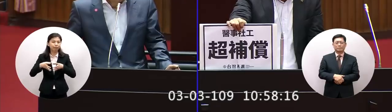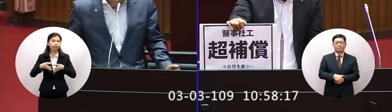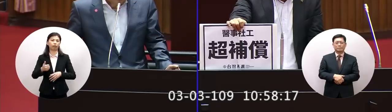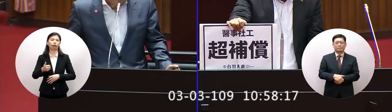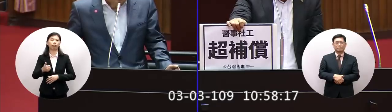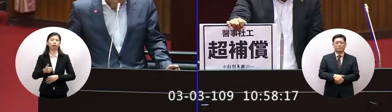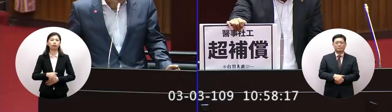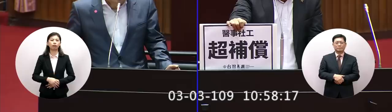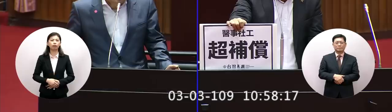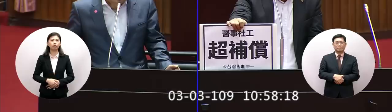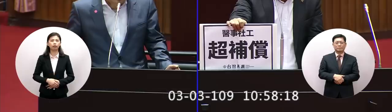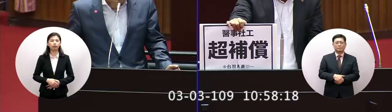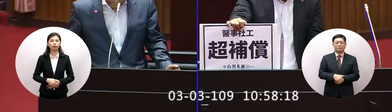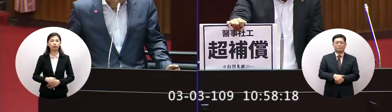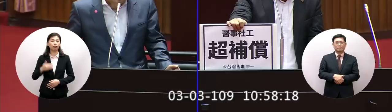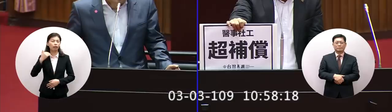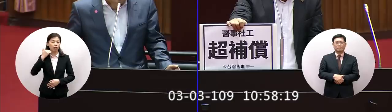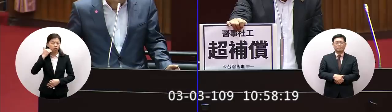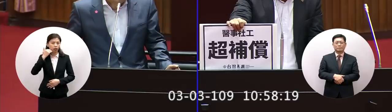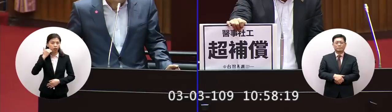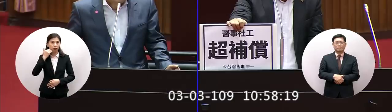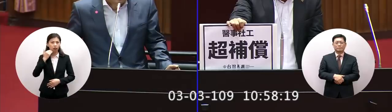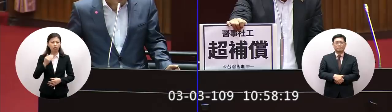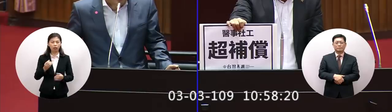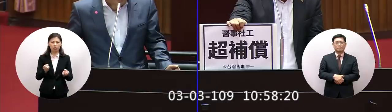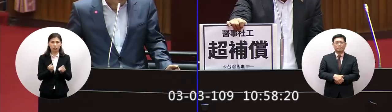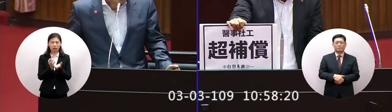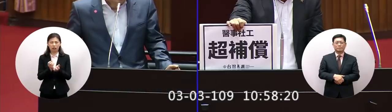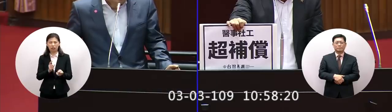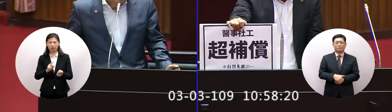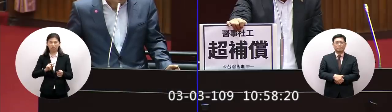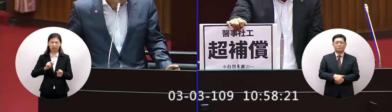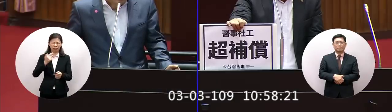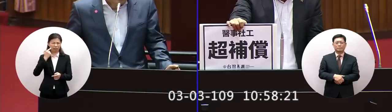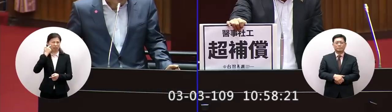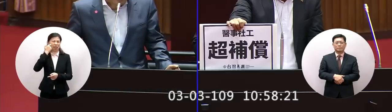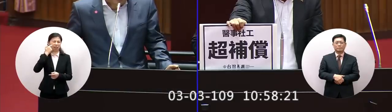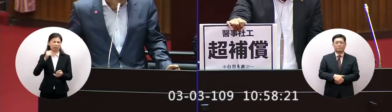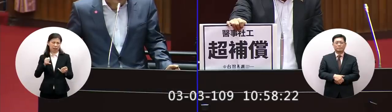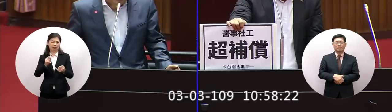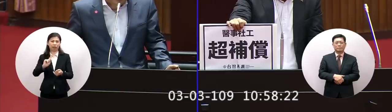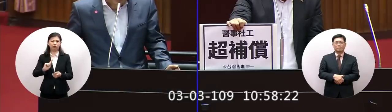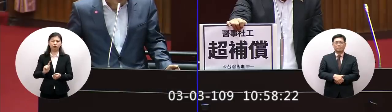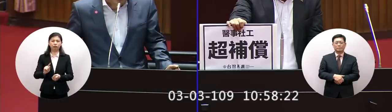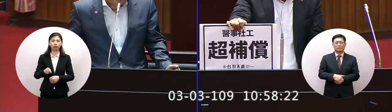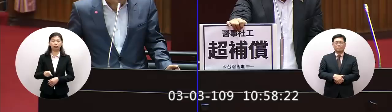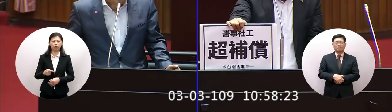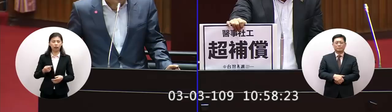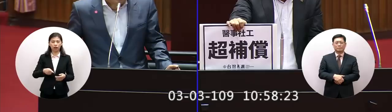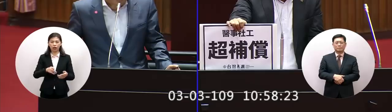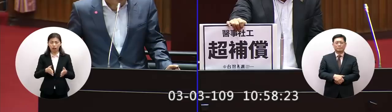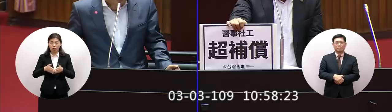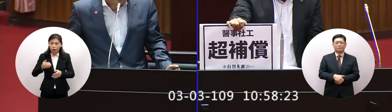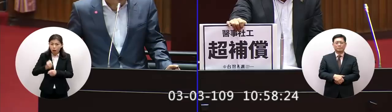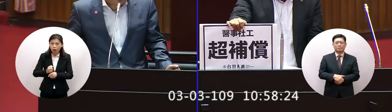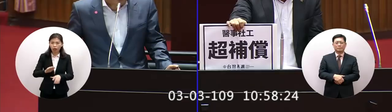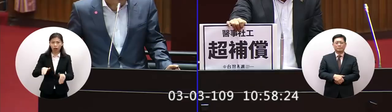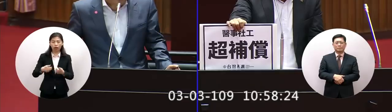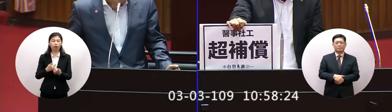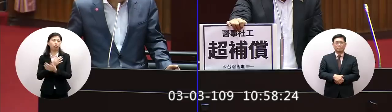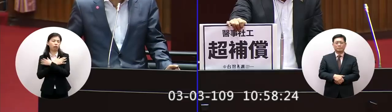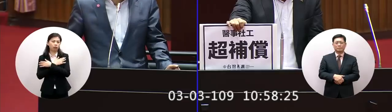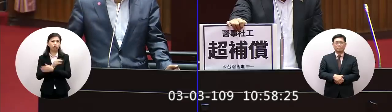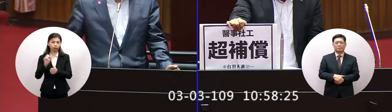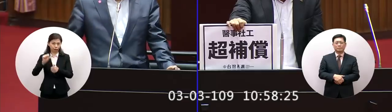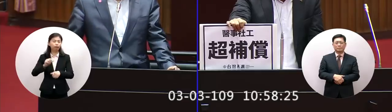好。所以当然相关的如果有这种太过分的行为，应该要执行而不去执行的行为，我们当然会予以